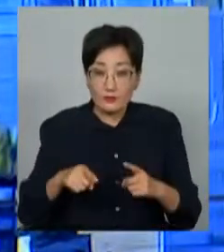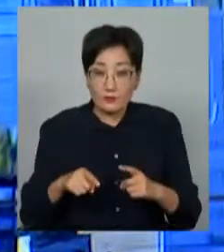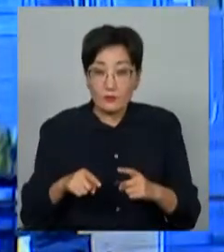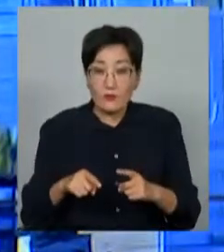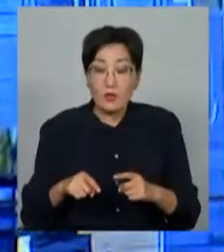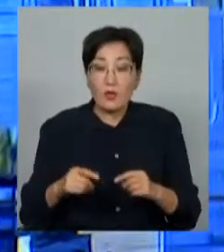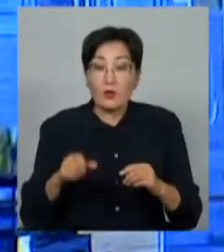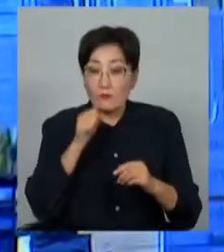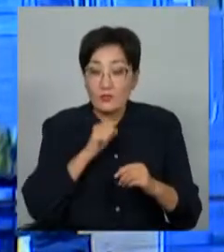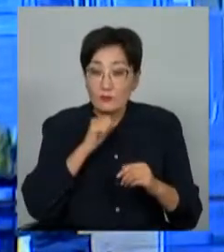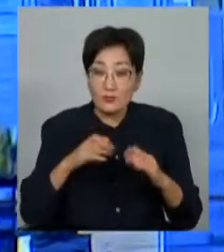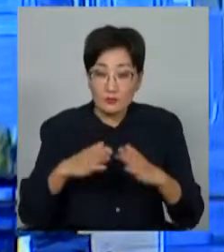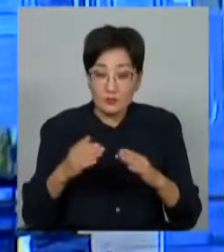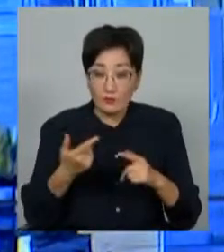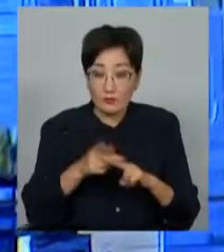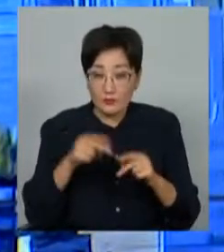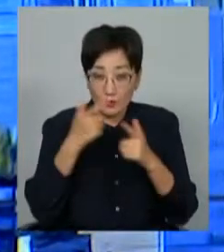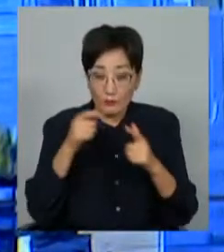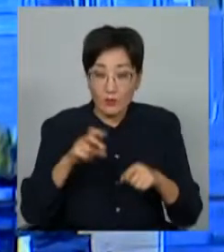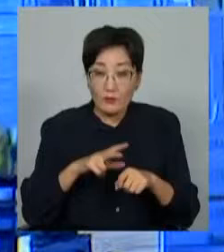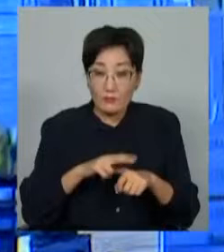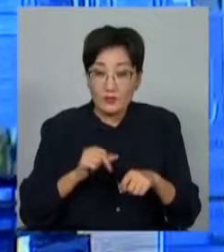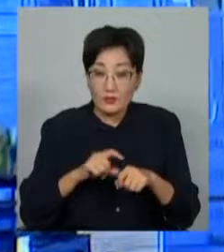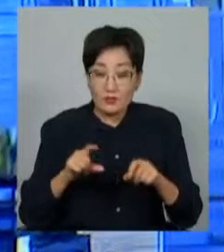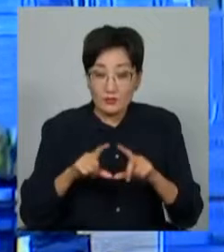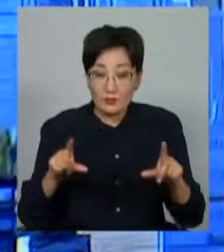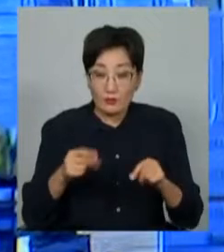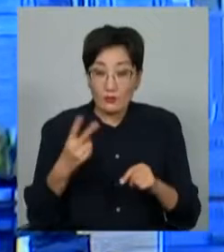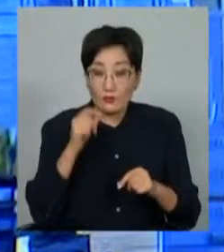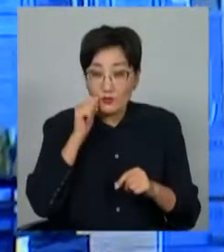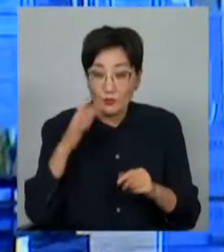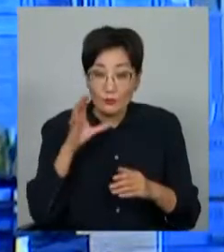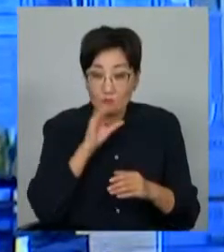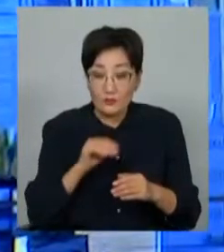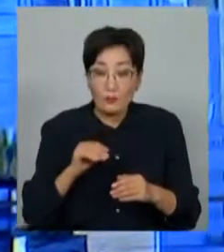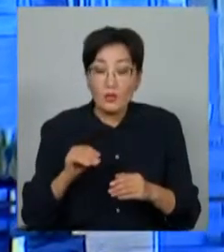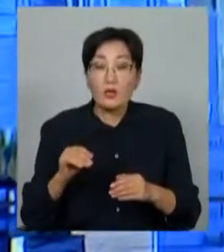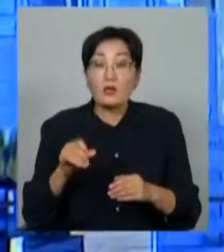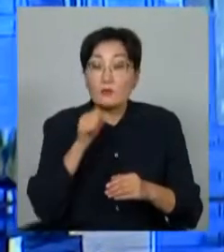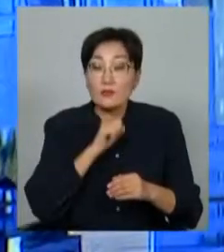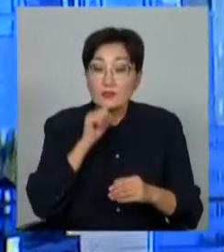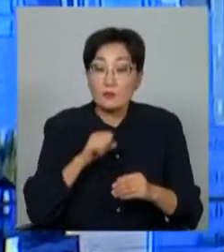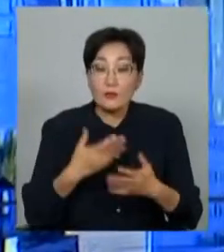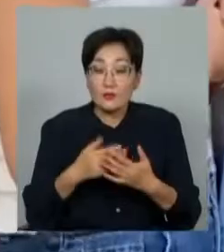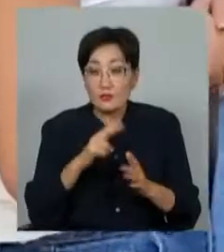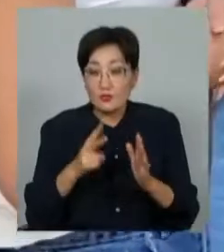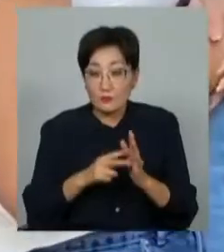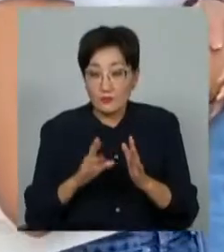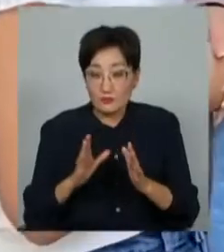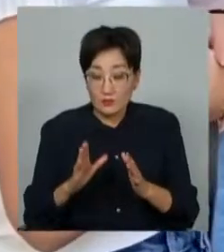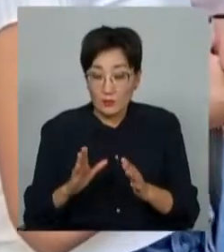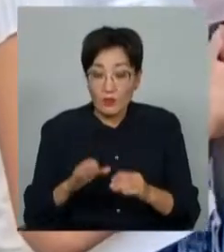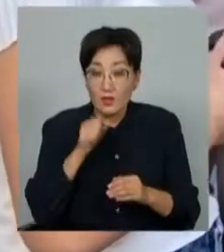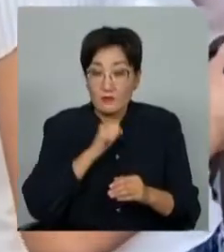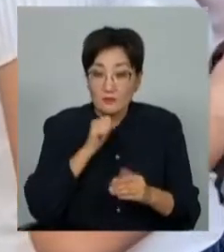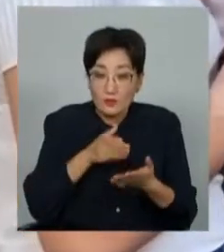серийных домушников. Об этом сообщает полиция.кз. Двое мужчин успели обчистить порядка 17 квартир.